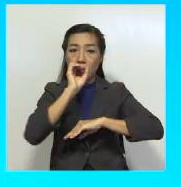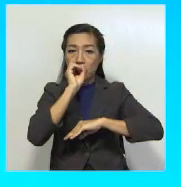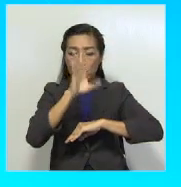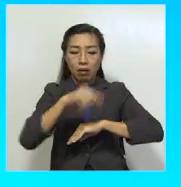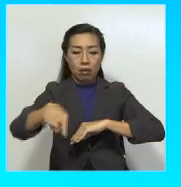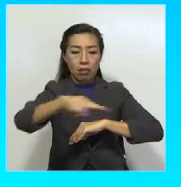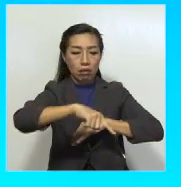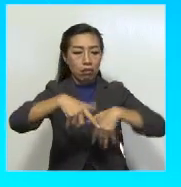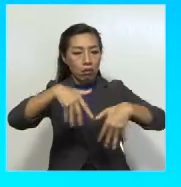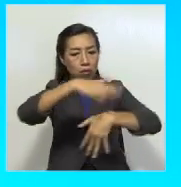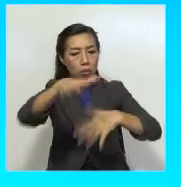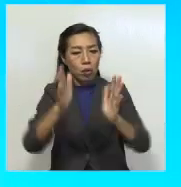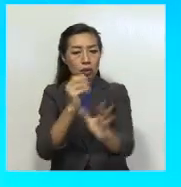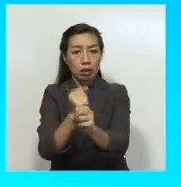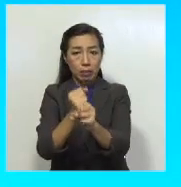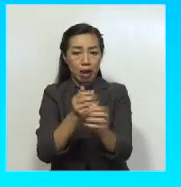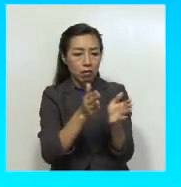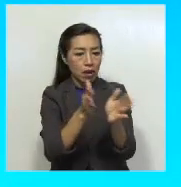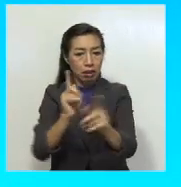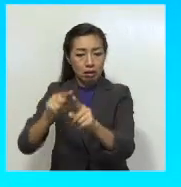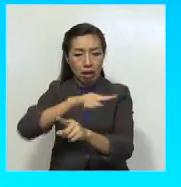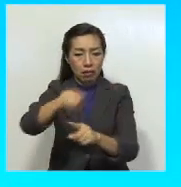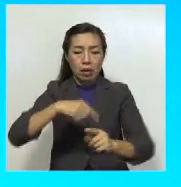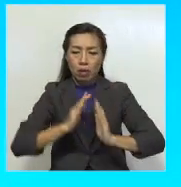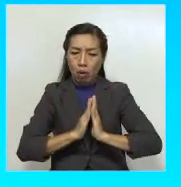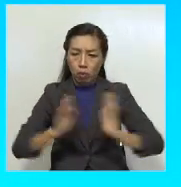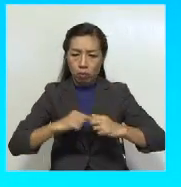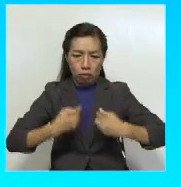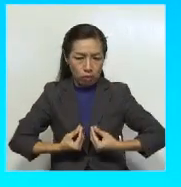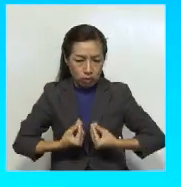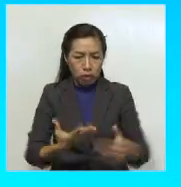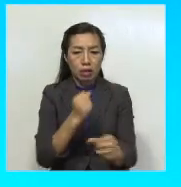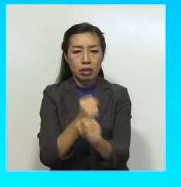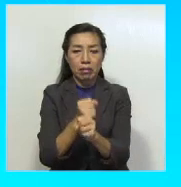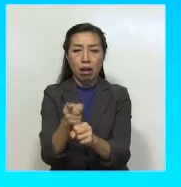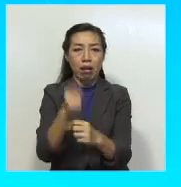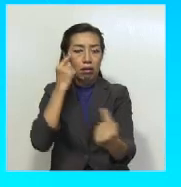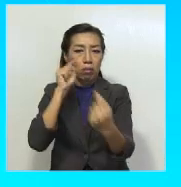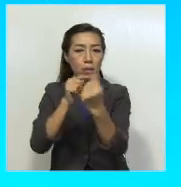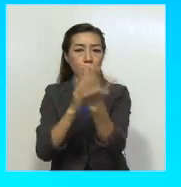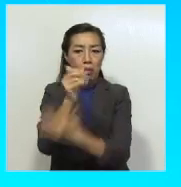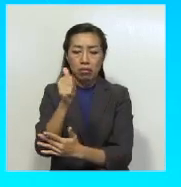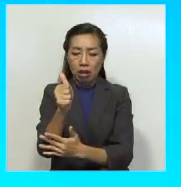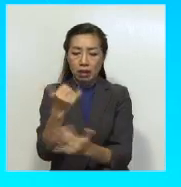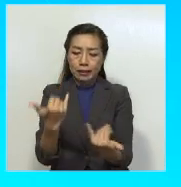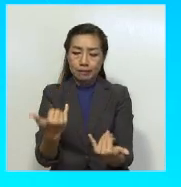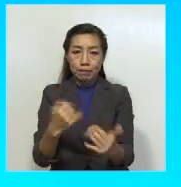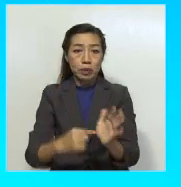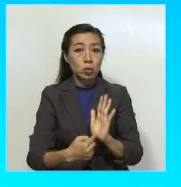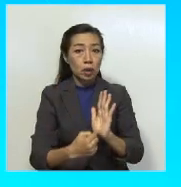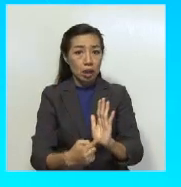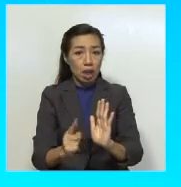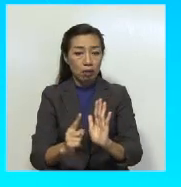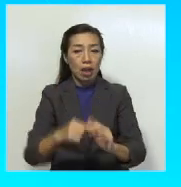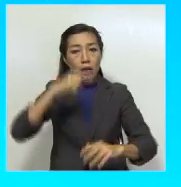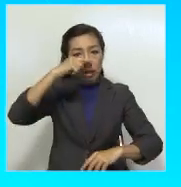จและความเสียสละของทุกคนทุกฝ่ายนะครับที่ช่วยกันในภารกิจให้สำเร็จสะท้อนให้เห็นถึงการรวมพลังของคนไ